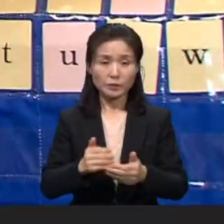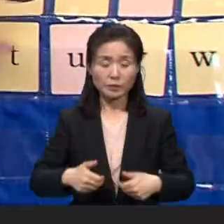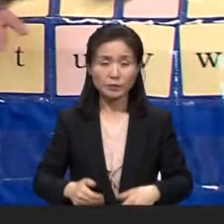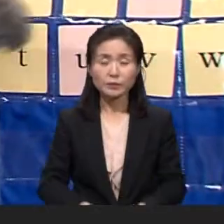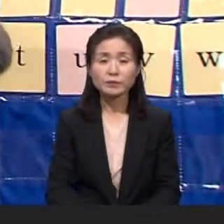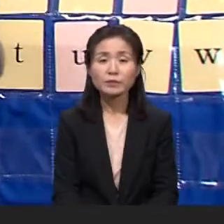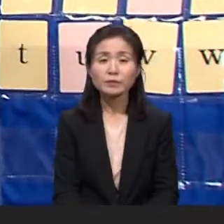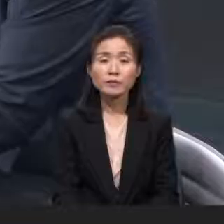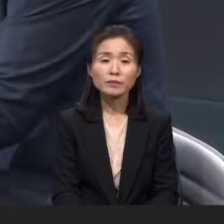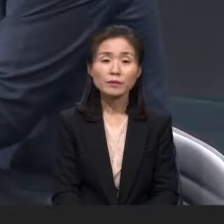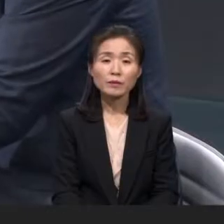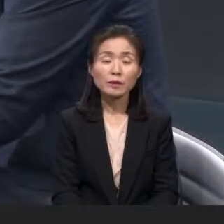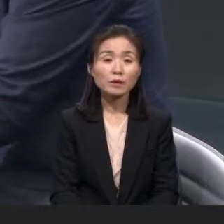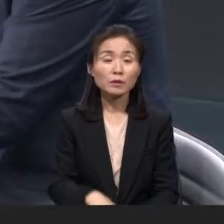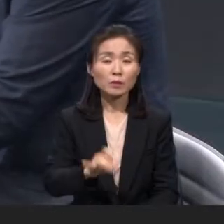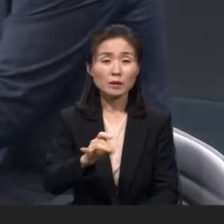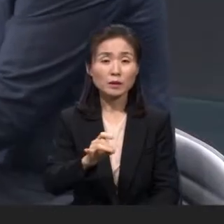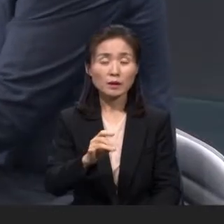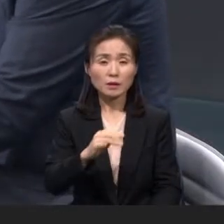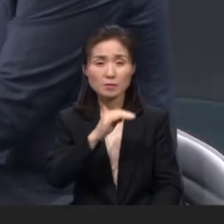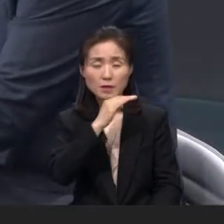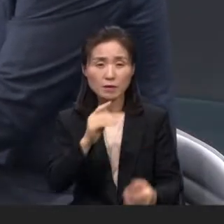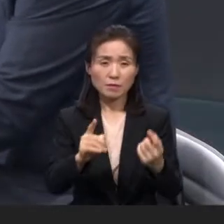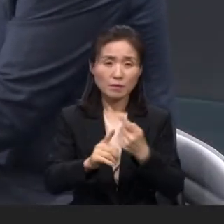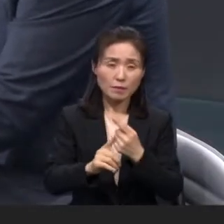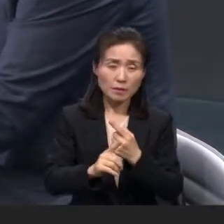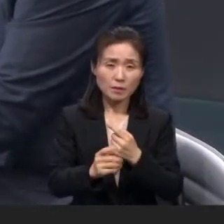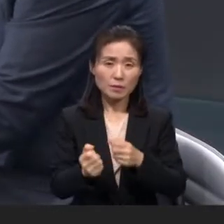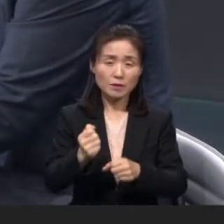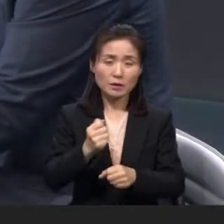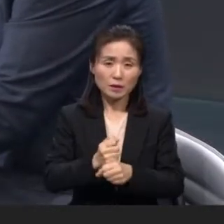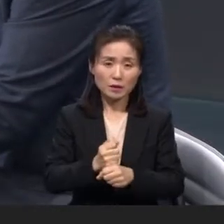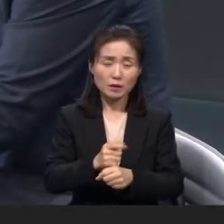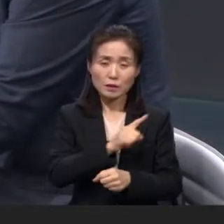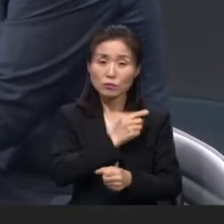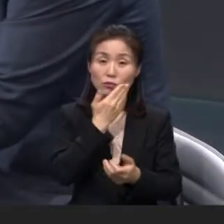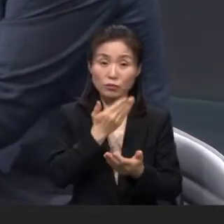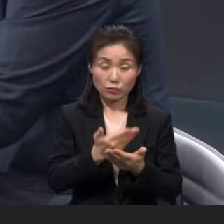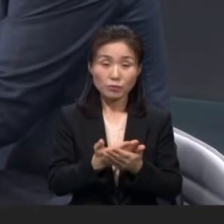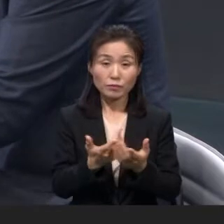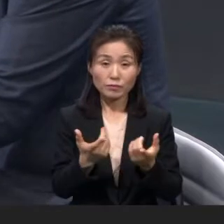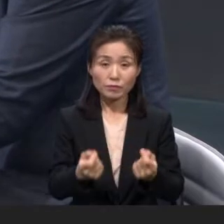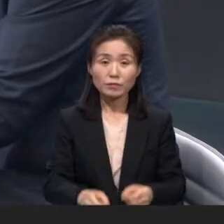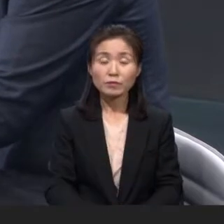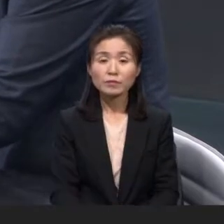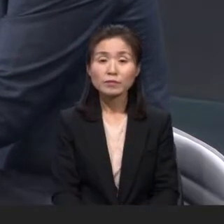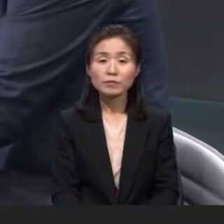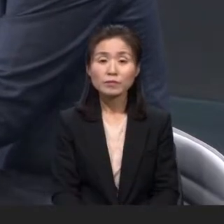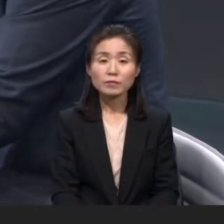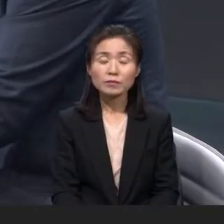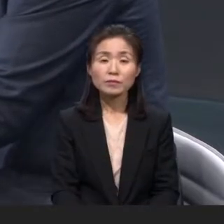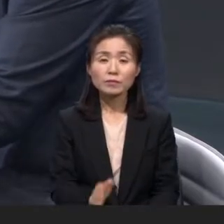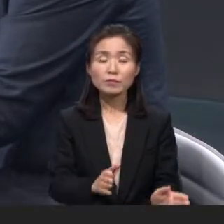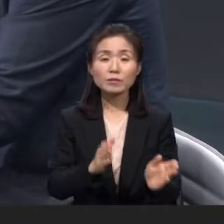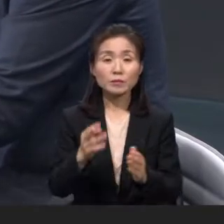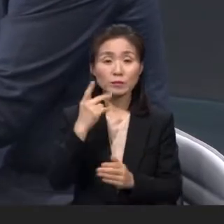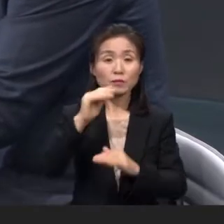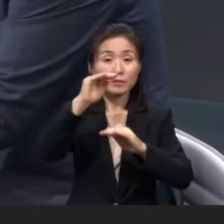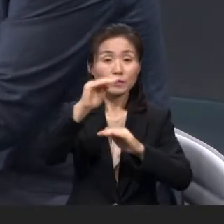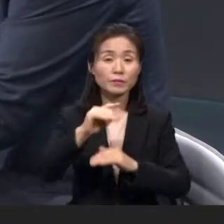4 초기에 바로 잡는 게 그나마 좀 최선의 방책이다 이런 얘기로 붙을 있나요 자 다음 미국 소식 한번